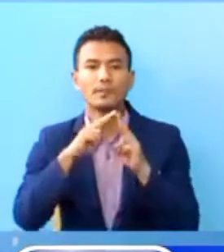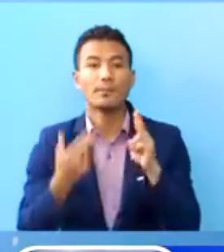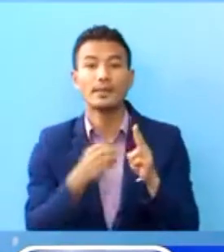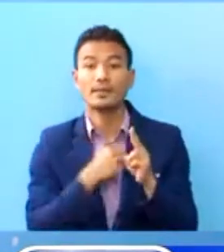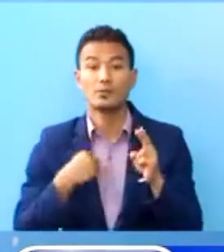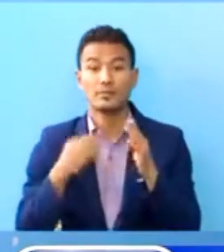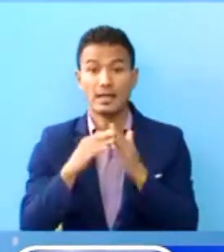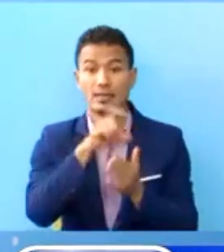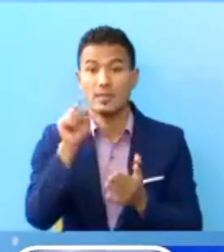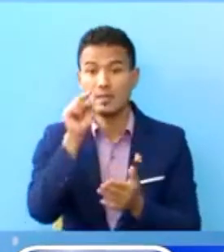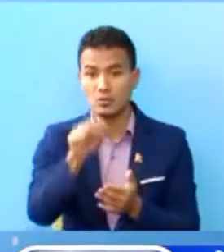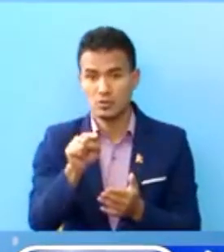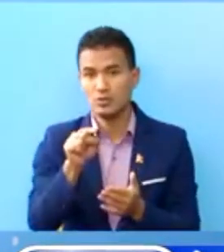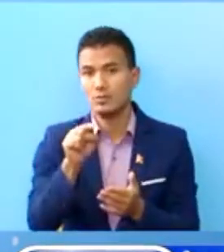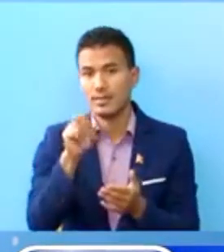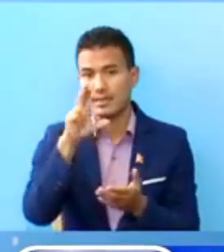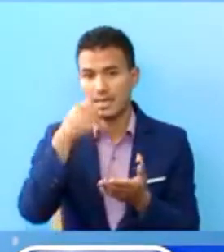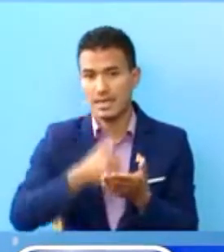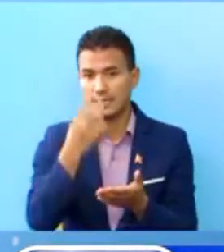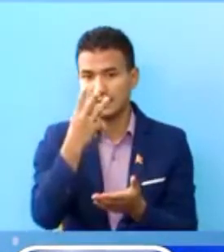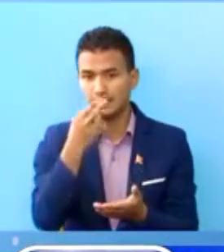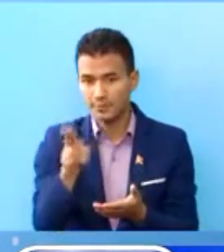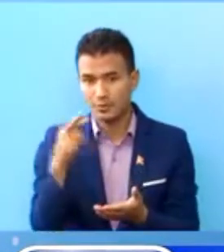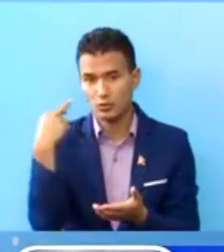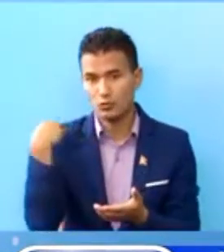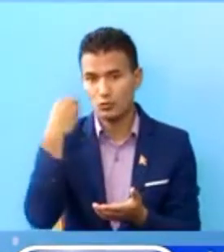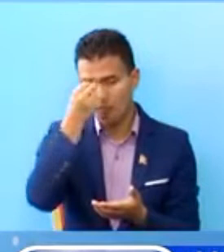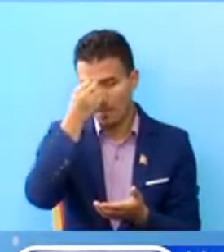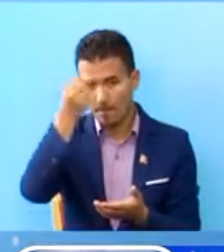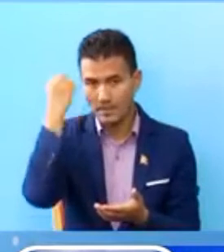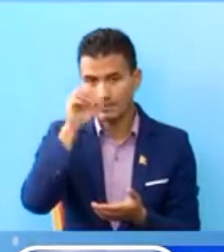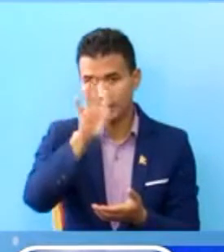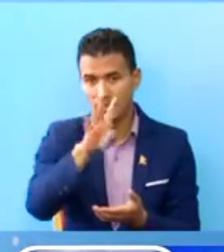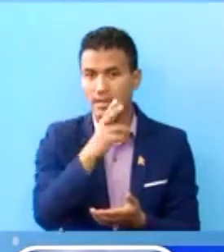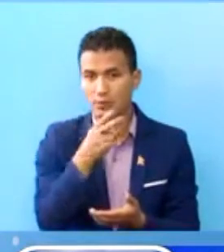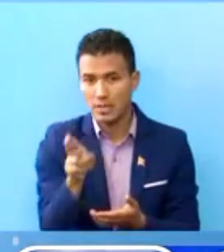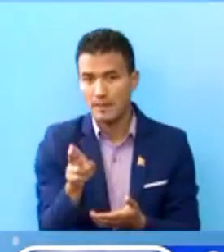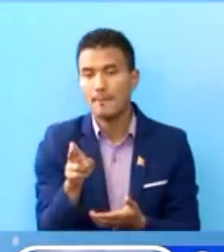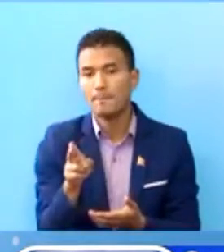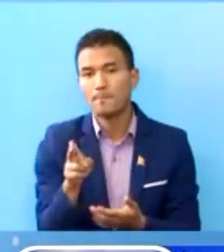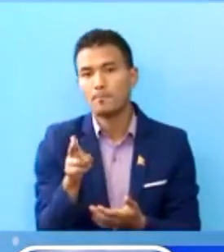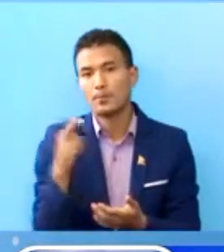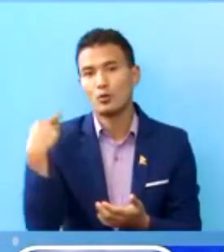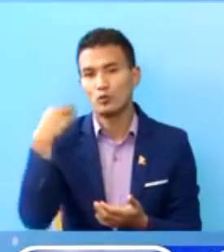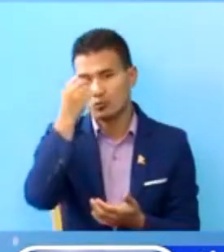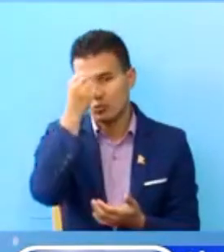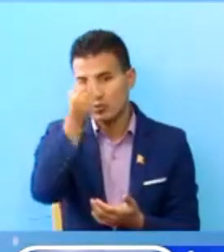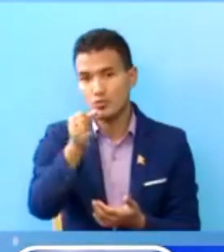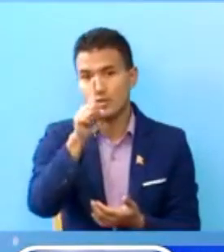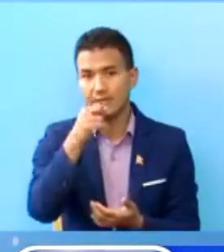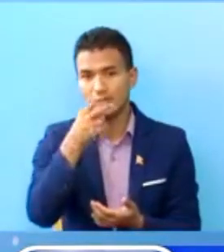अस्पताल नेपालगञ्ज प्रयोगशालामा दाङका 3 जना, रुकुम पश्चिमका 4 जना, रुकुम